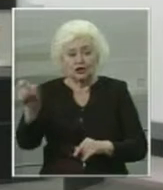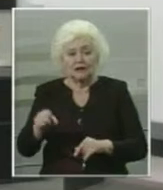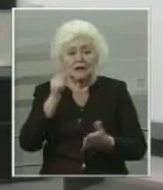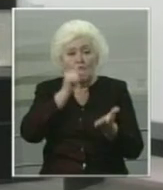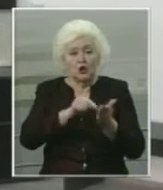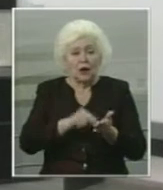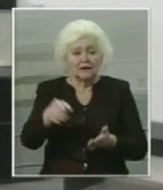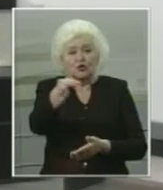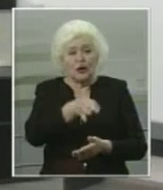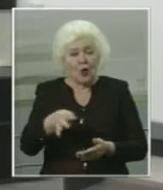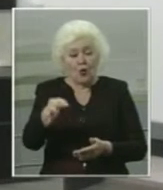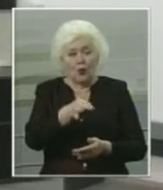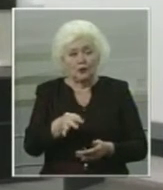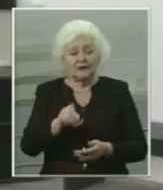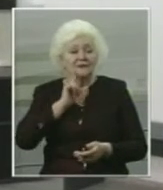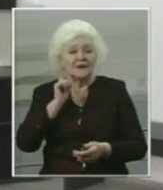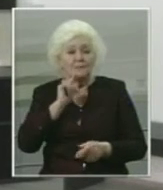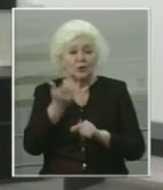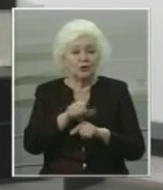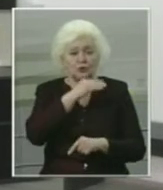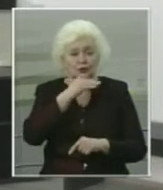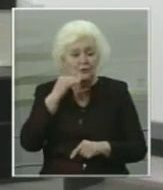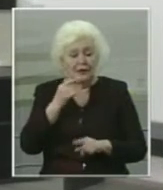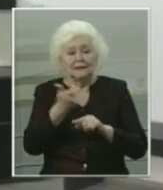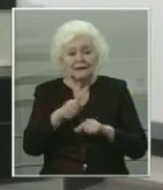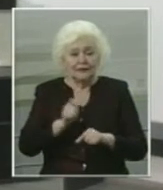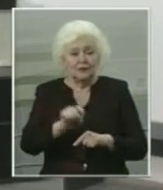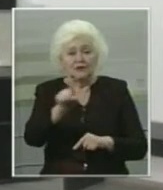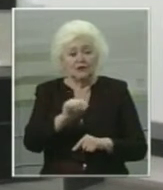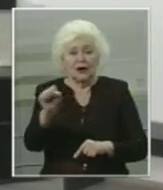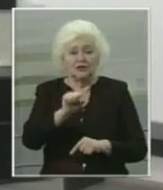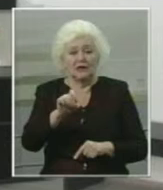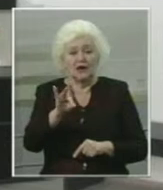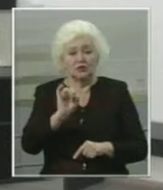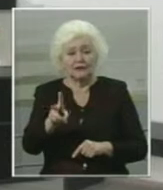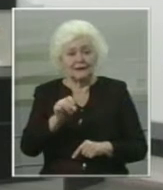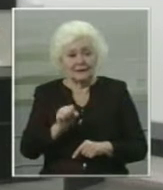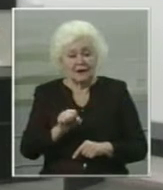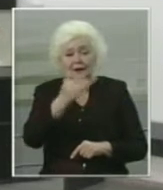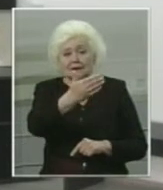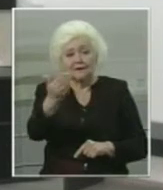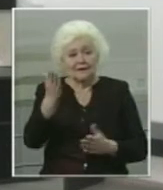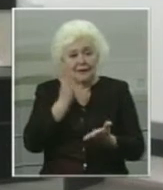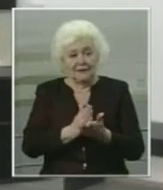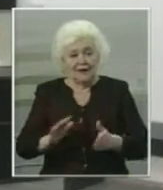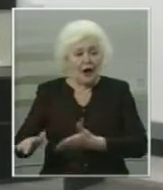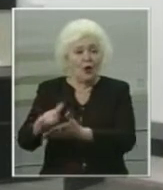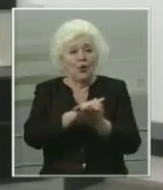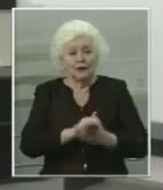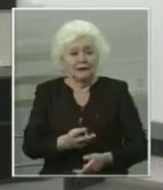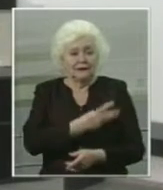області. Молоді дуже багато, тим паче, що ми знаємо, що Анжеліка Рудницька – це є